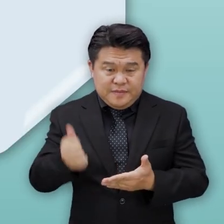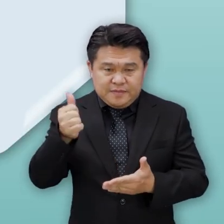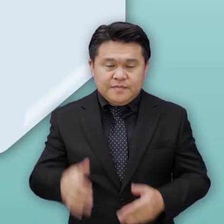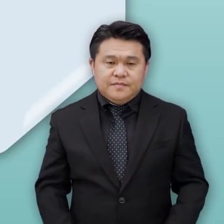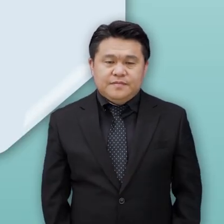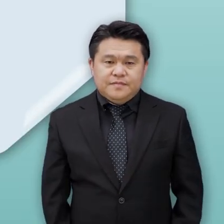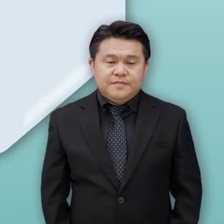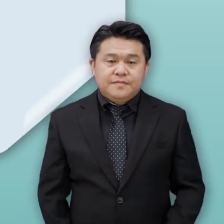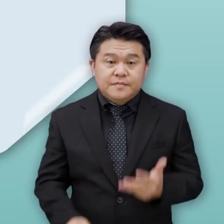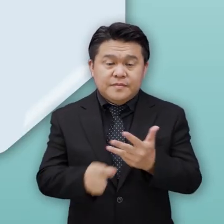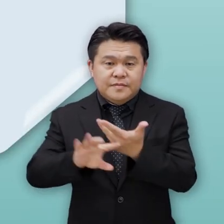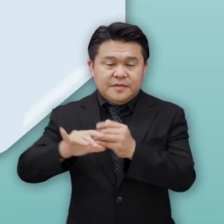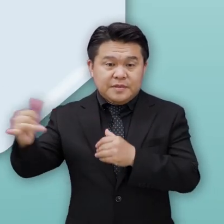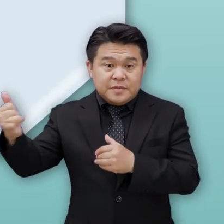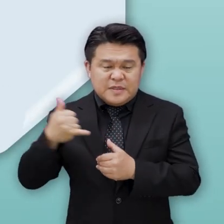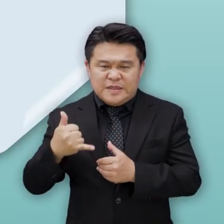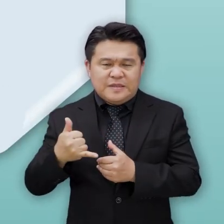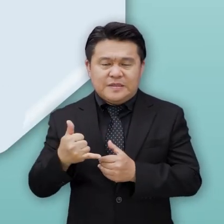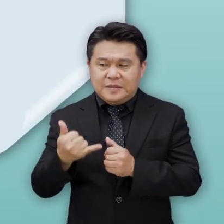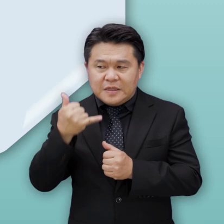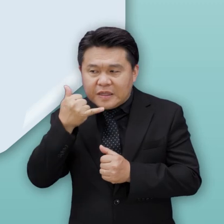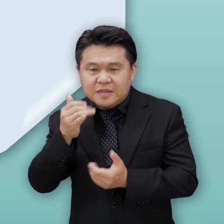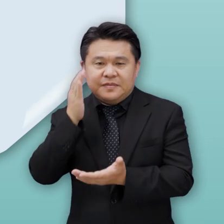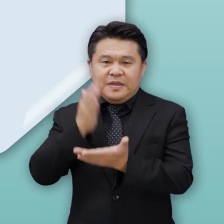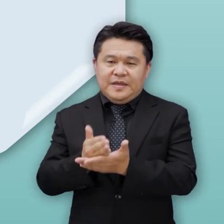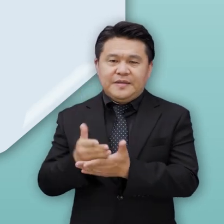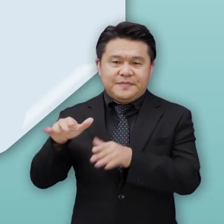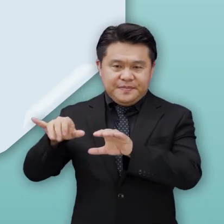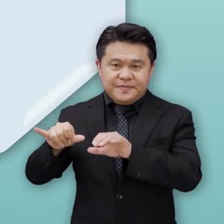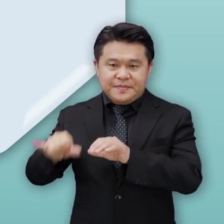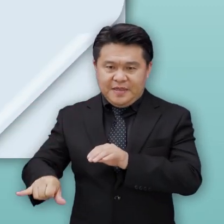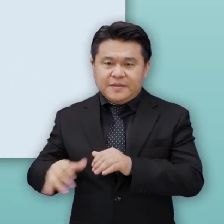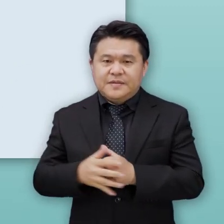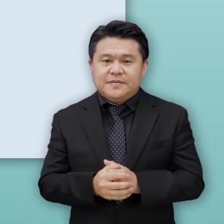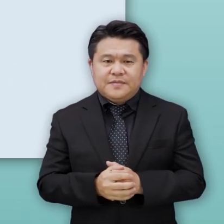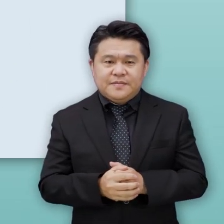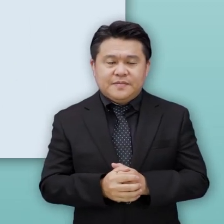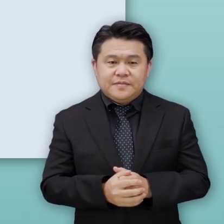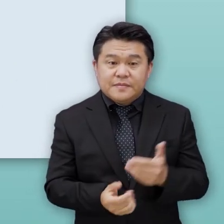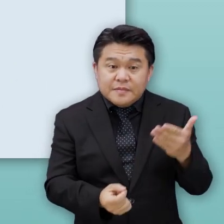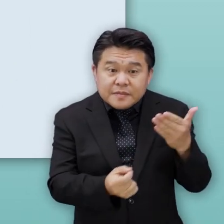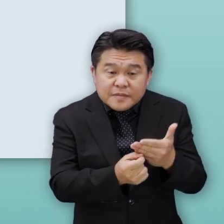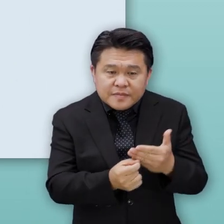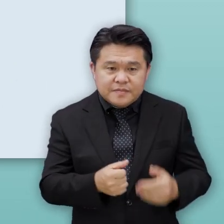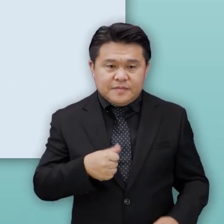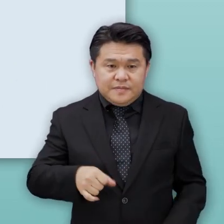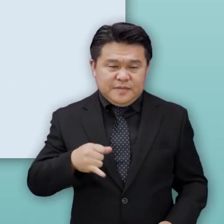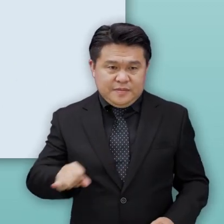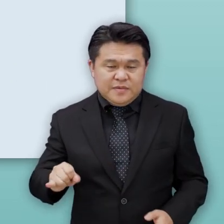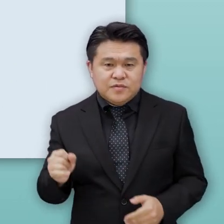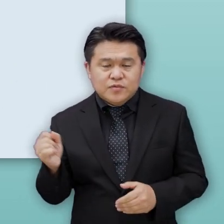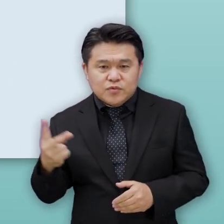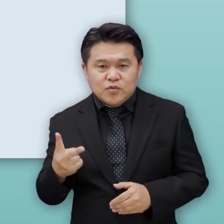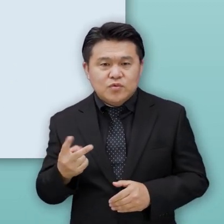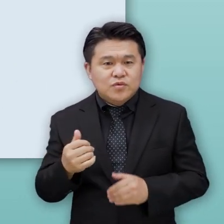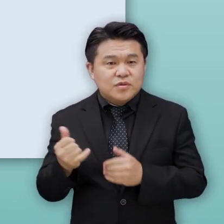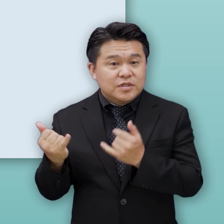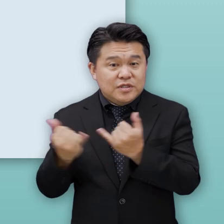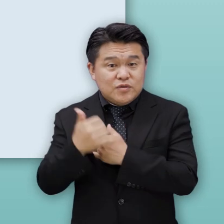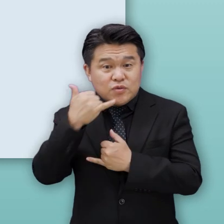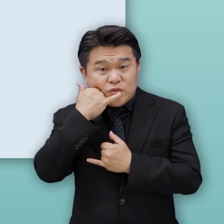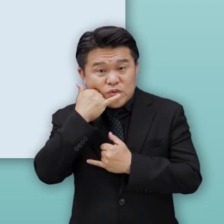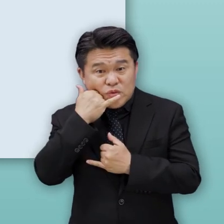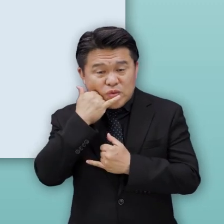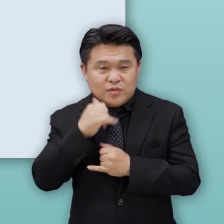여덟째, 외국에서 걸려온 전화는 가급적 받지 않는 것이 좋습니다. 아홉째, 자녀, 조카 등 지인이